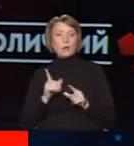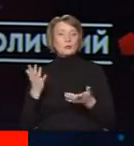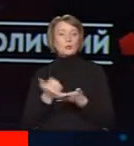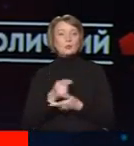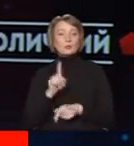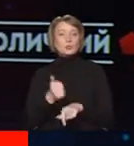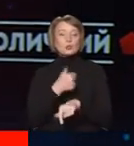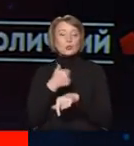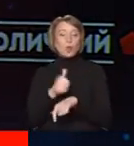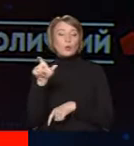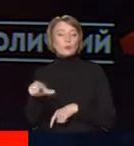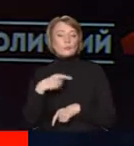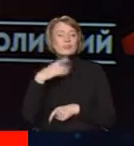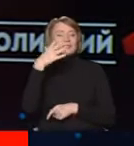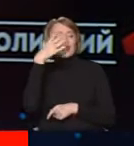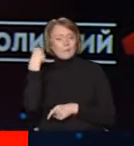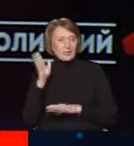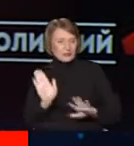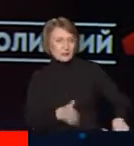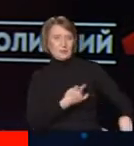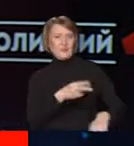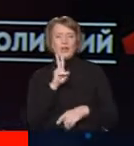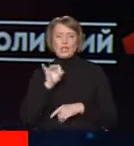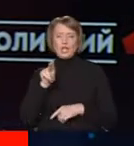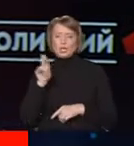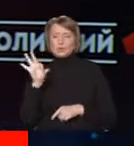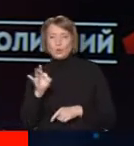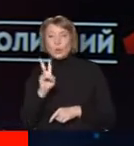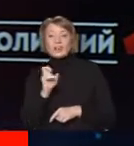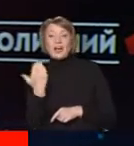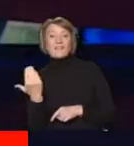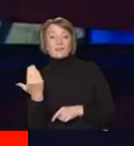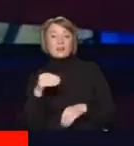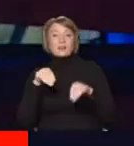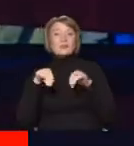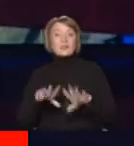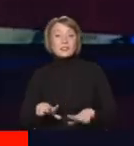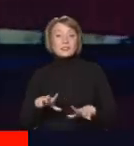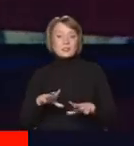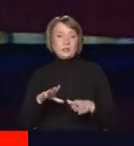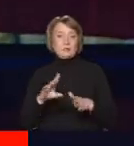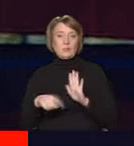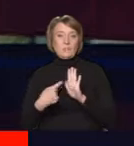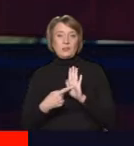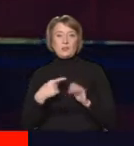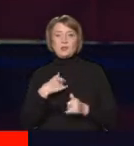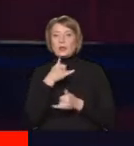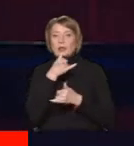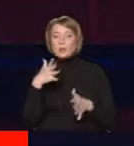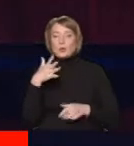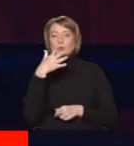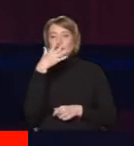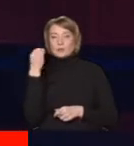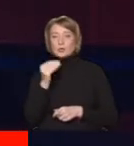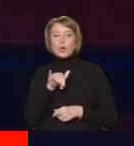міського голови, от забули про Кличка, забули про Чернівецького та про ПО. Як ви вирішите ті проблеми, які вже є? Я вам відповім на це питання. Дивіться, я не можна про це забути, тому що